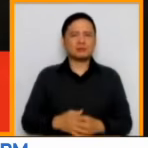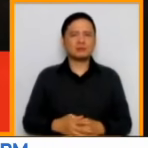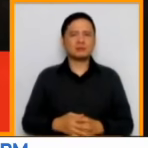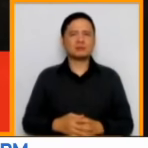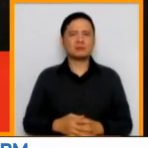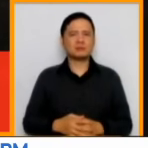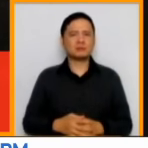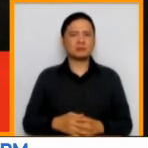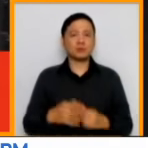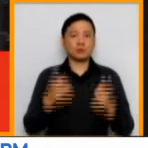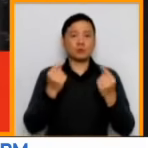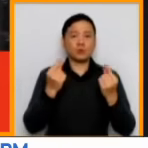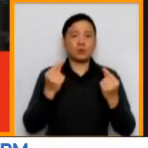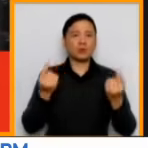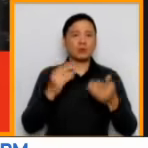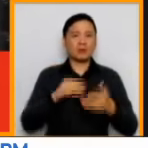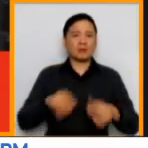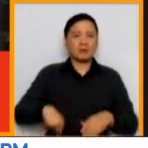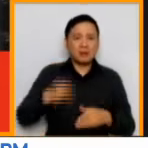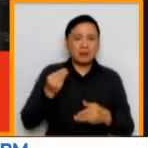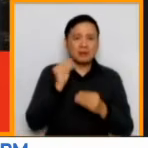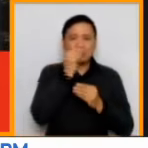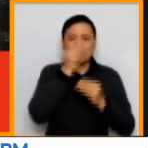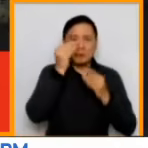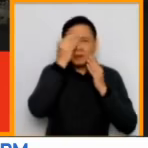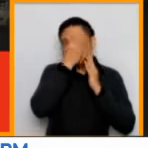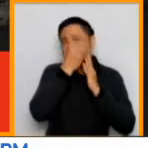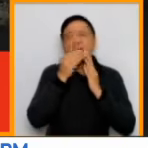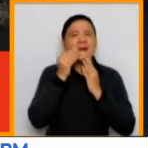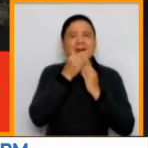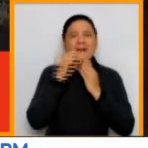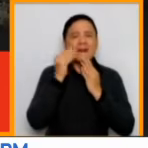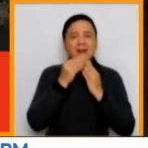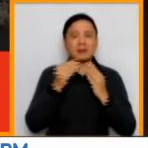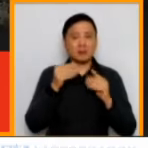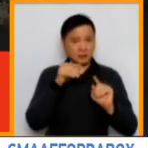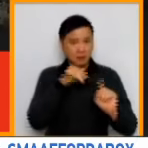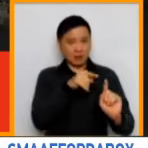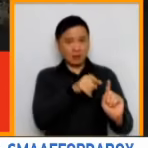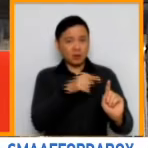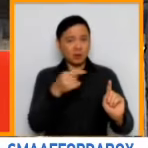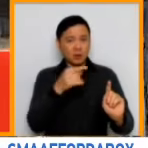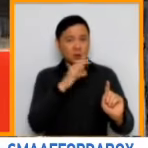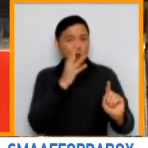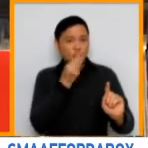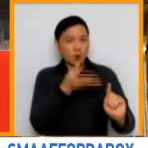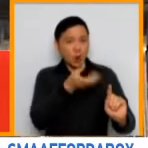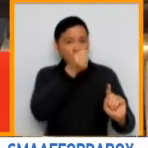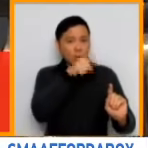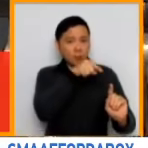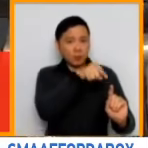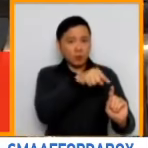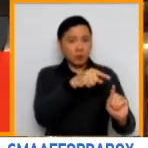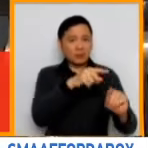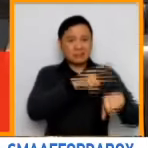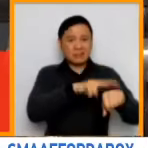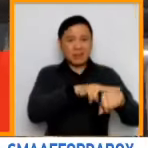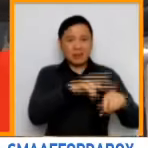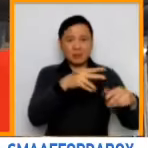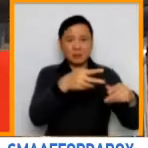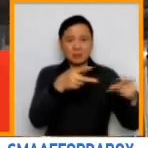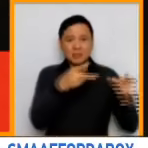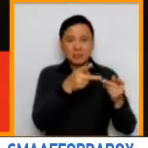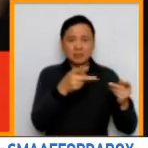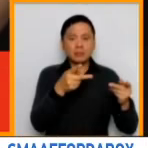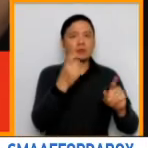yung mga mata nila. Sa ngayon, wala pang pahayag ang pamunuan ng cold storage facility, pero nakipag-ugnayan na ito sa